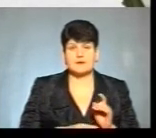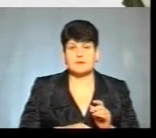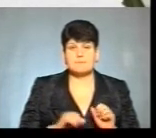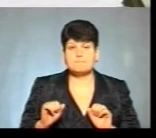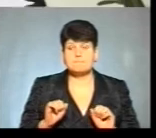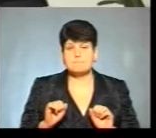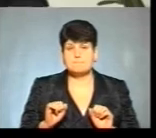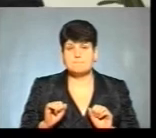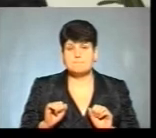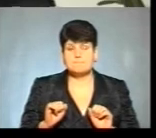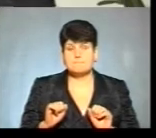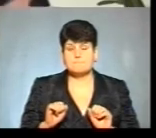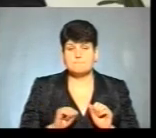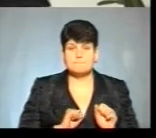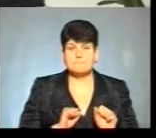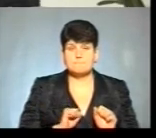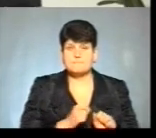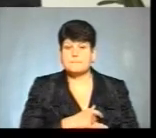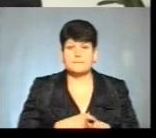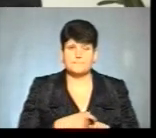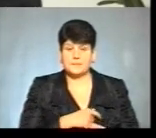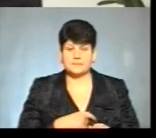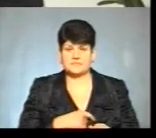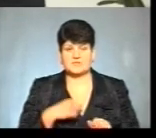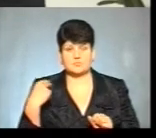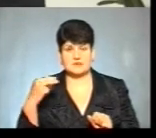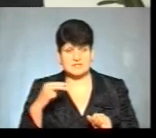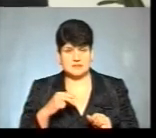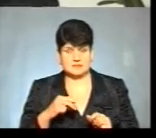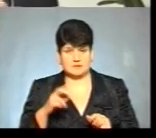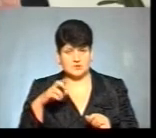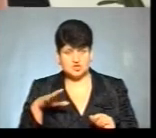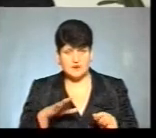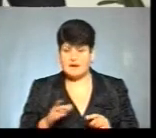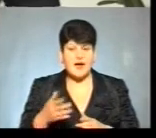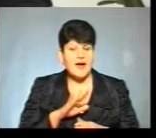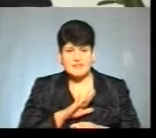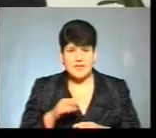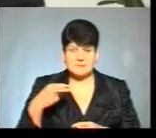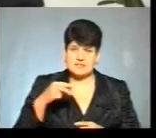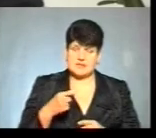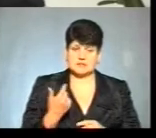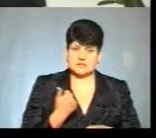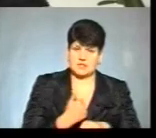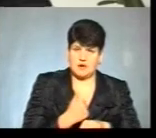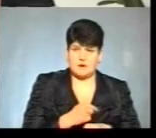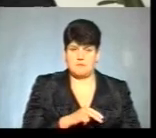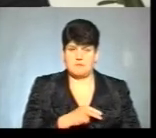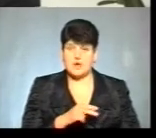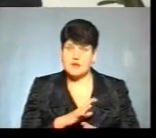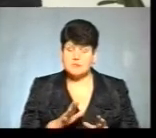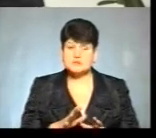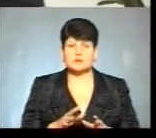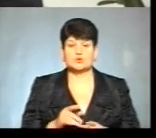парламентсько-президентська, не президентсько-парламентська країна, а парламентсько-президентська. От. А якщо ми перейдемо до президентської і будемо побільше наділяти повноважень, розуміємо,